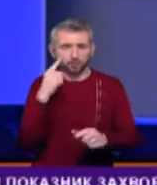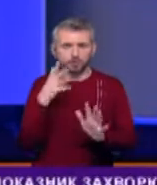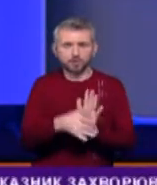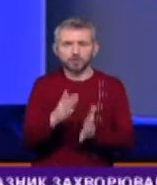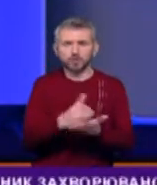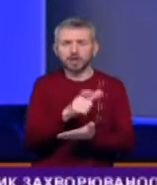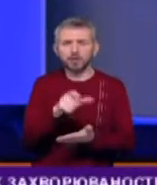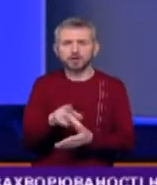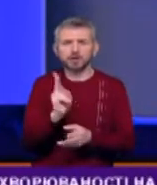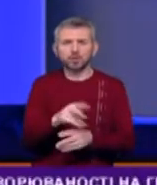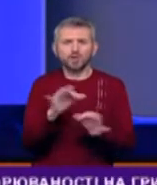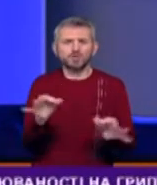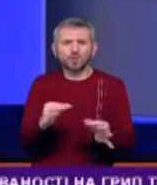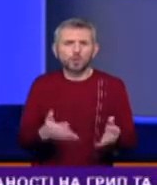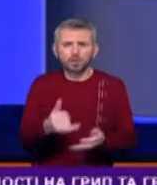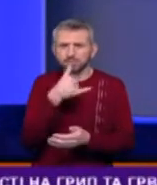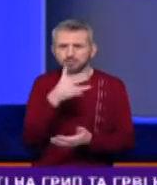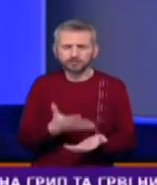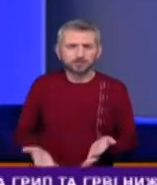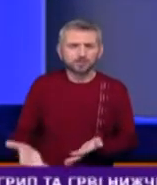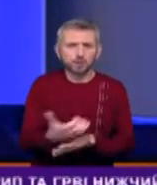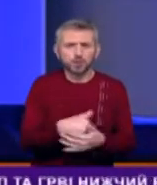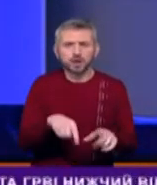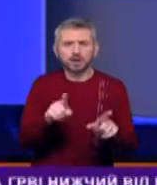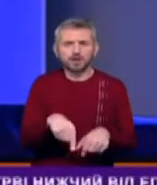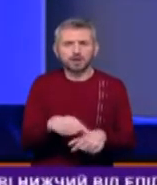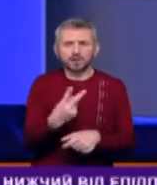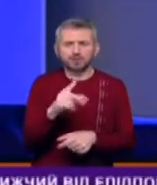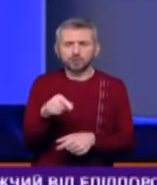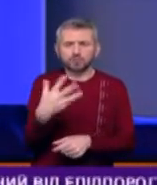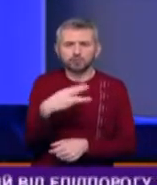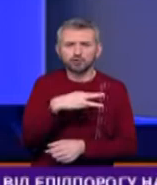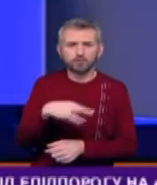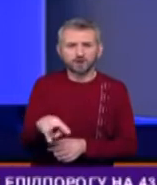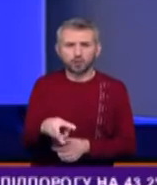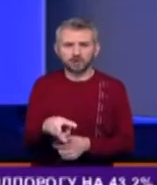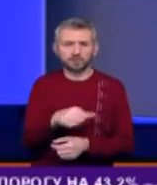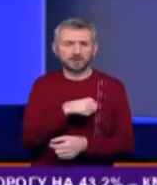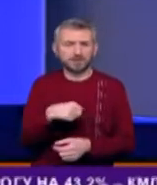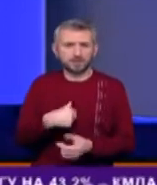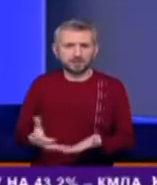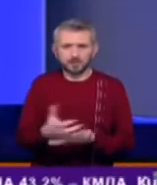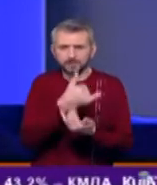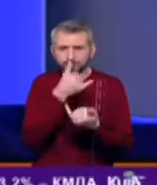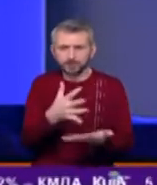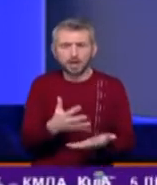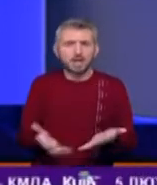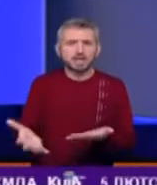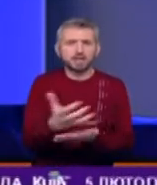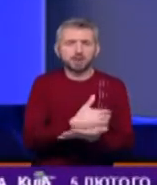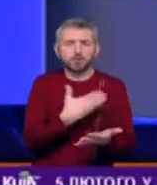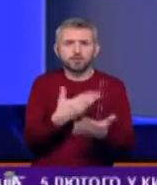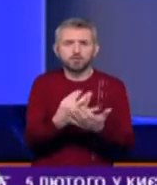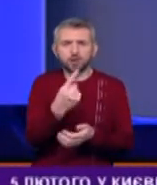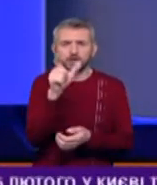люди, які ніколи не зберуть навіть ні 2,5 мільйонів самі, ні не збирають хоча б по